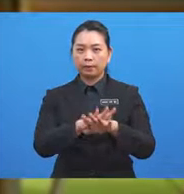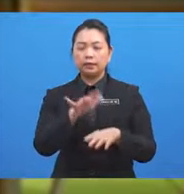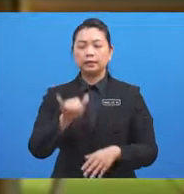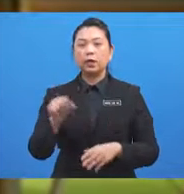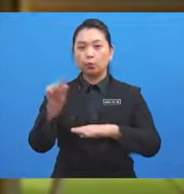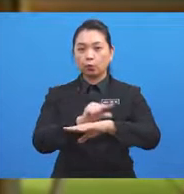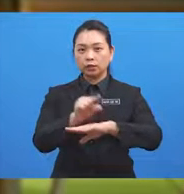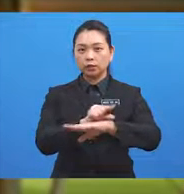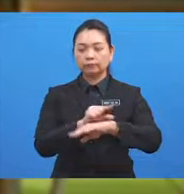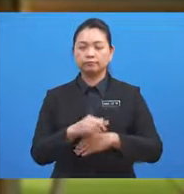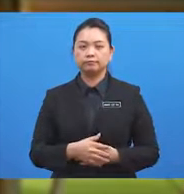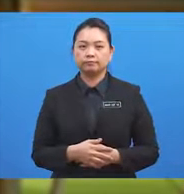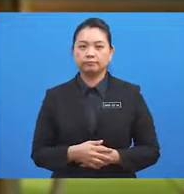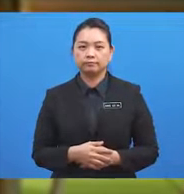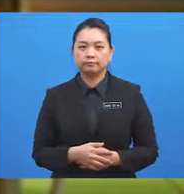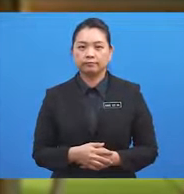menggunakannya.